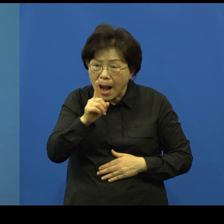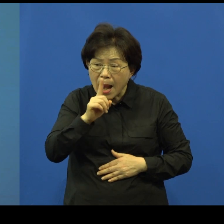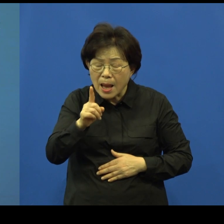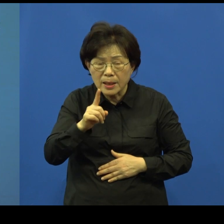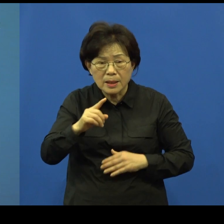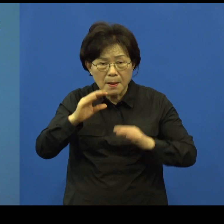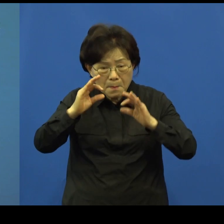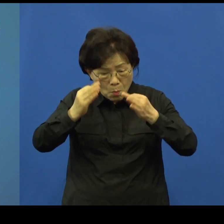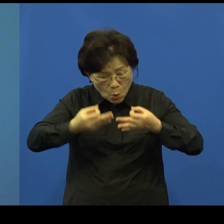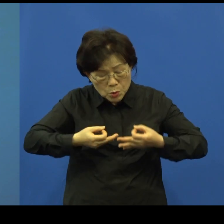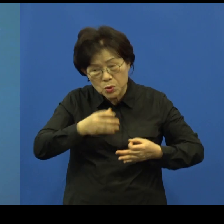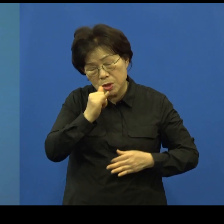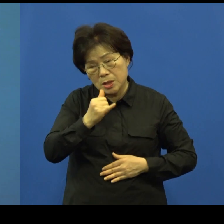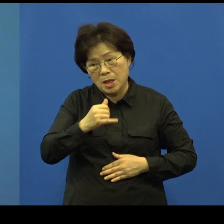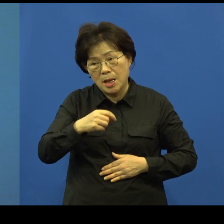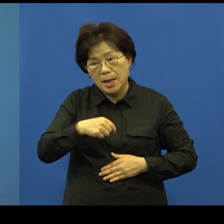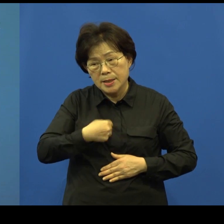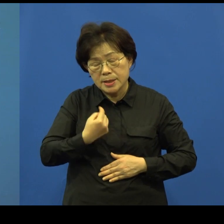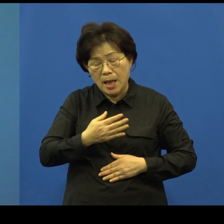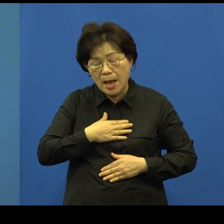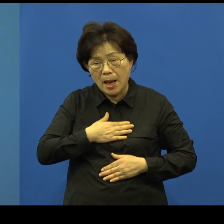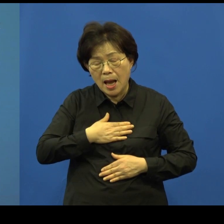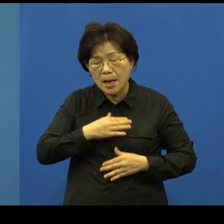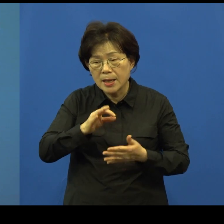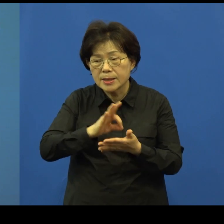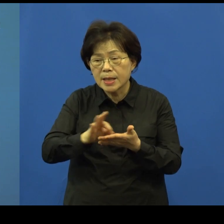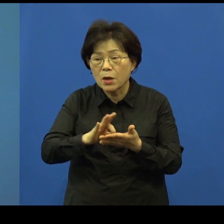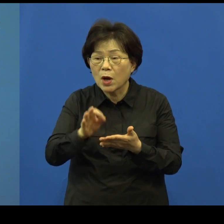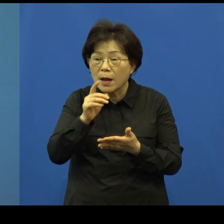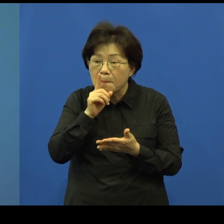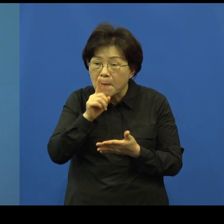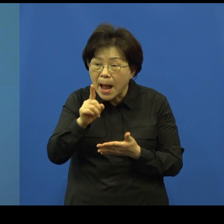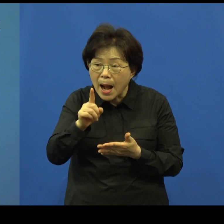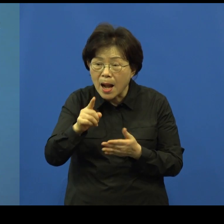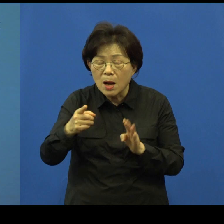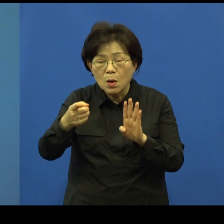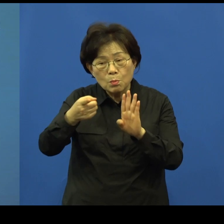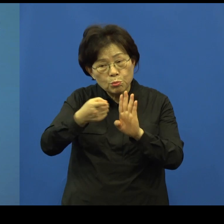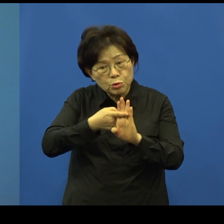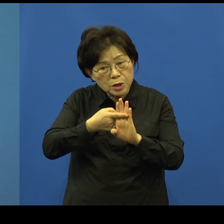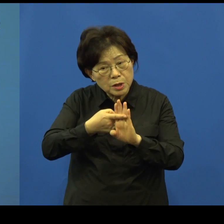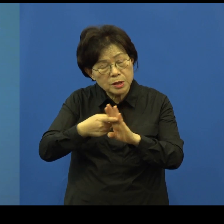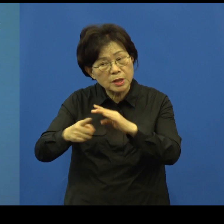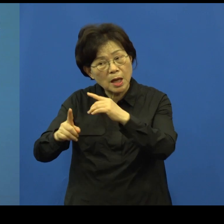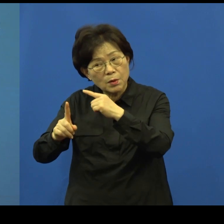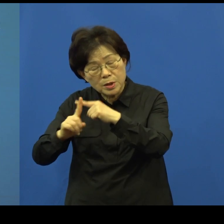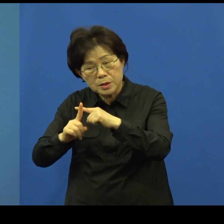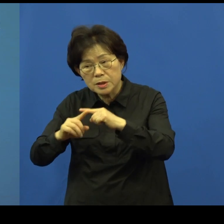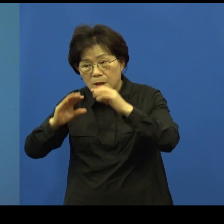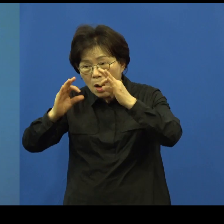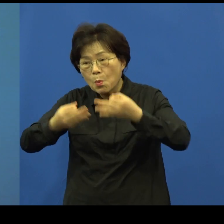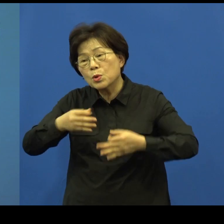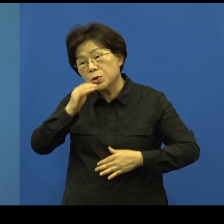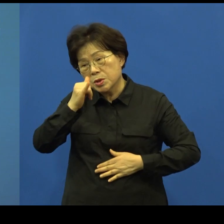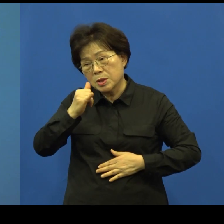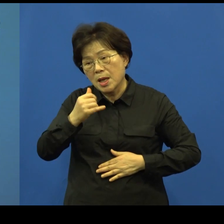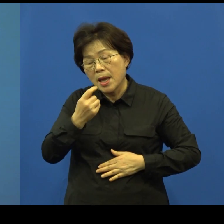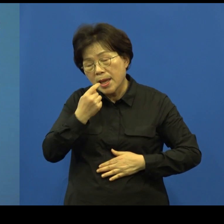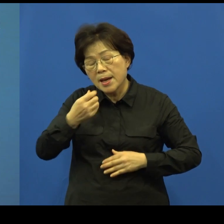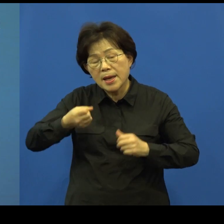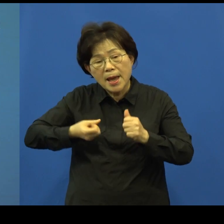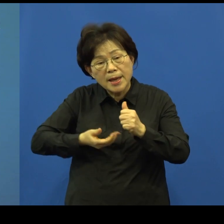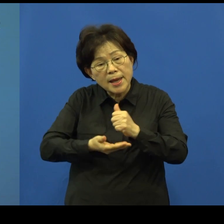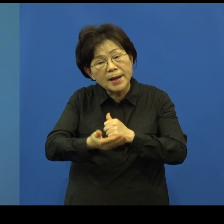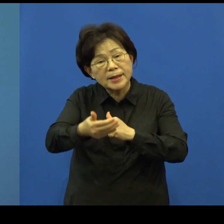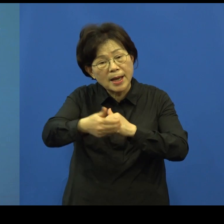보셔야 돼요. 그래서 자기 입에 무슨 말이 붙어 있는지. 이 혀의 영향력에 대해서 잘 얘기한